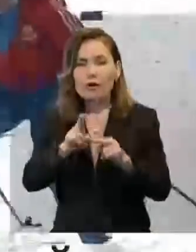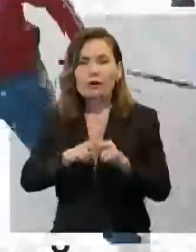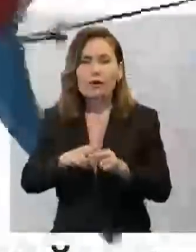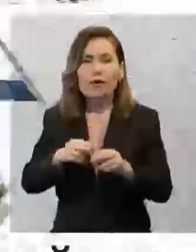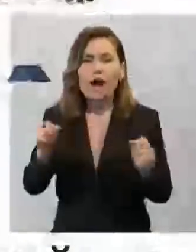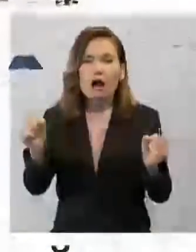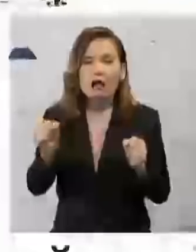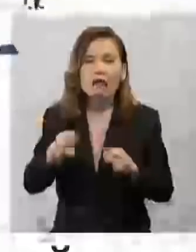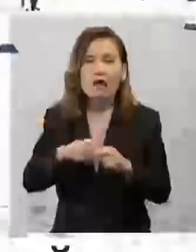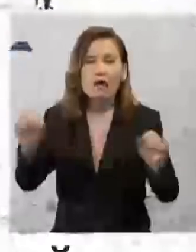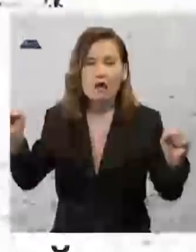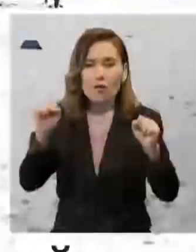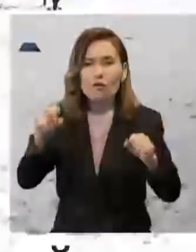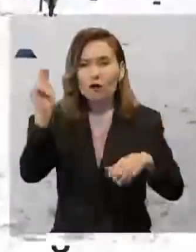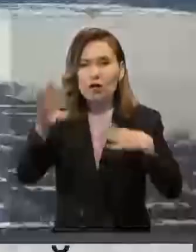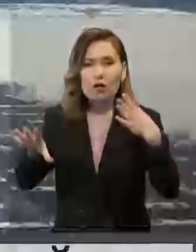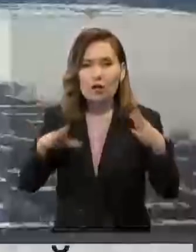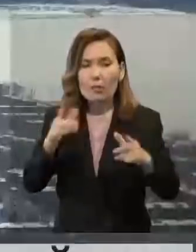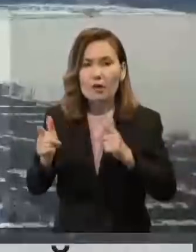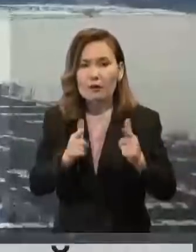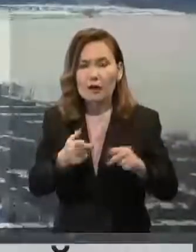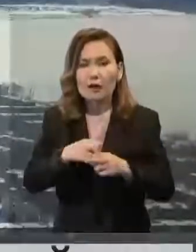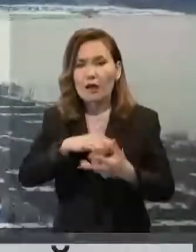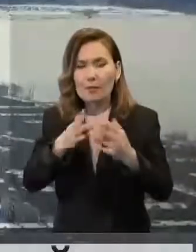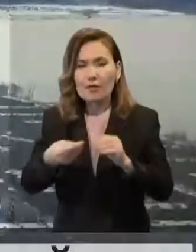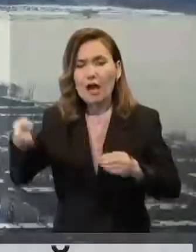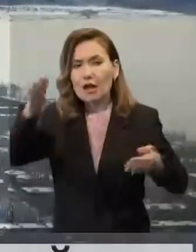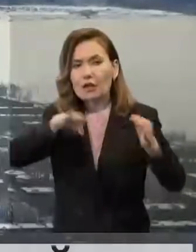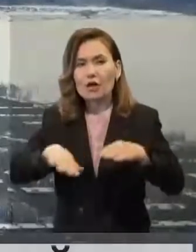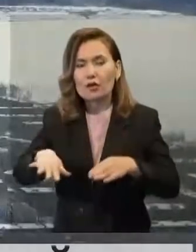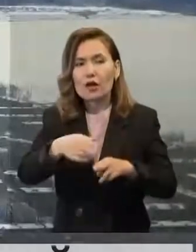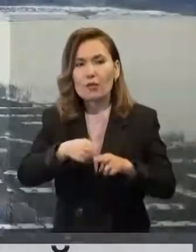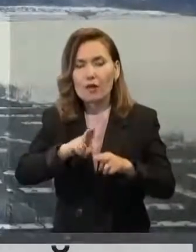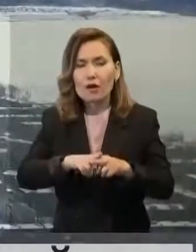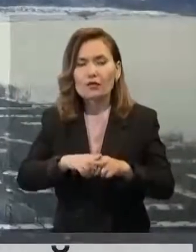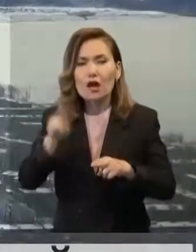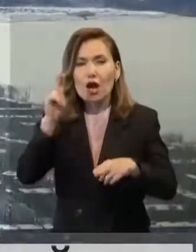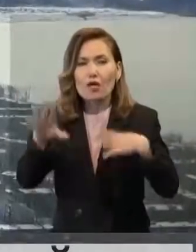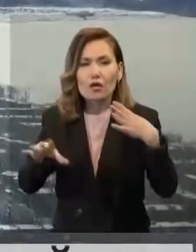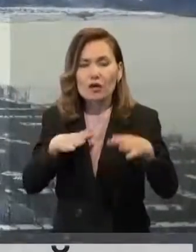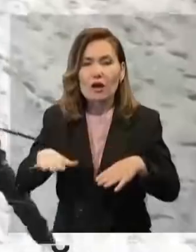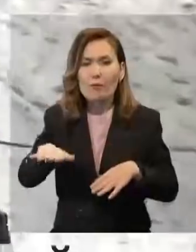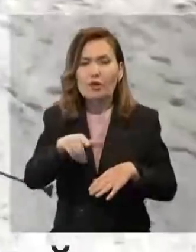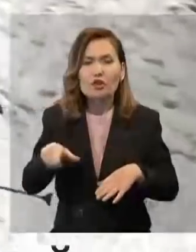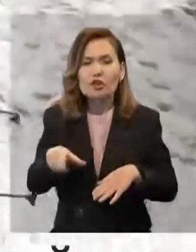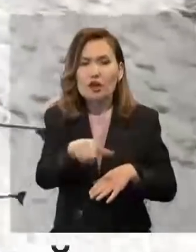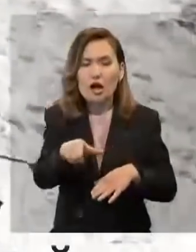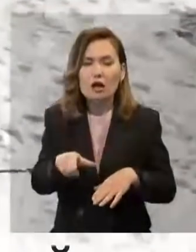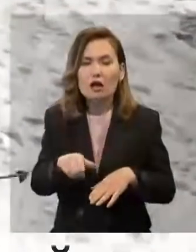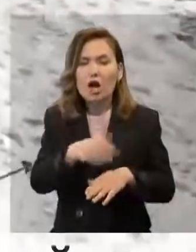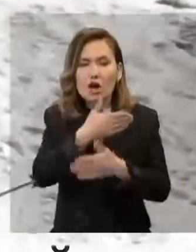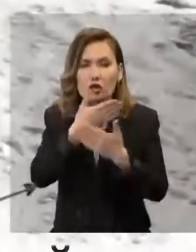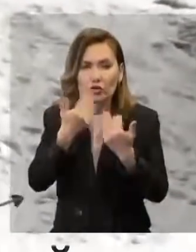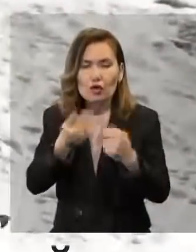тек жалпы дене шынықтыруға көшуге тура келеді. Себебі таулы аймақта жыл бойы шұғылданатын шаңғы роллер трассасы жоқ.